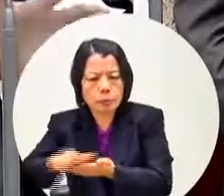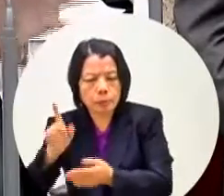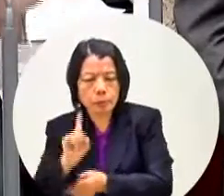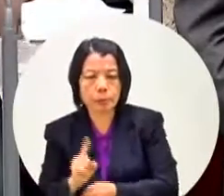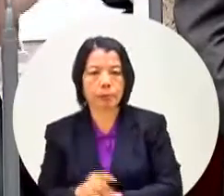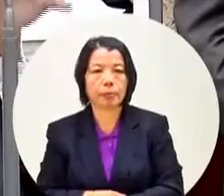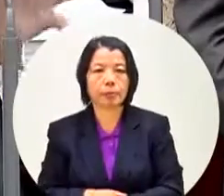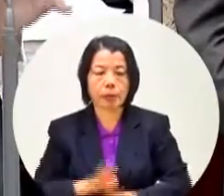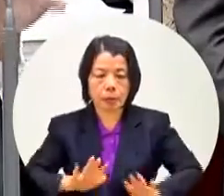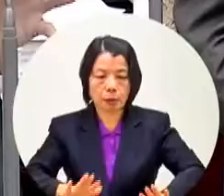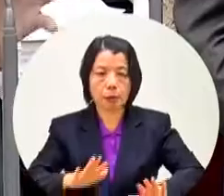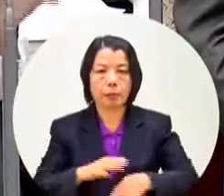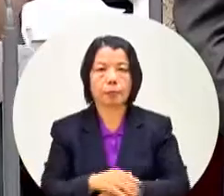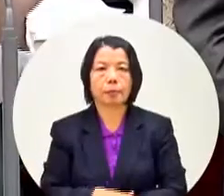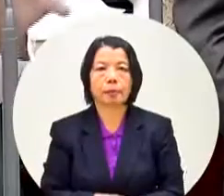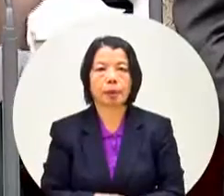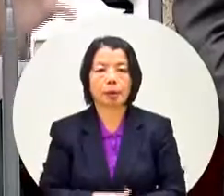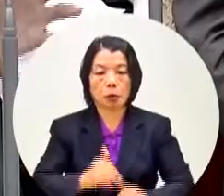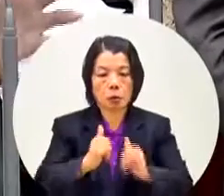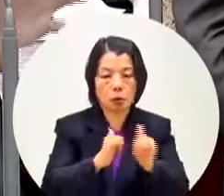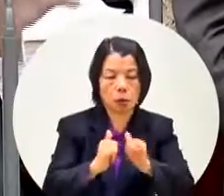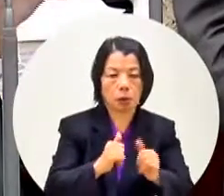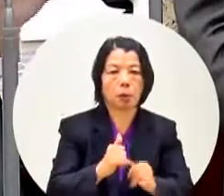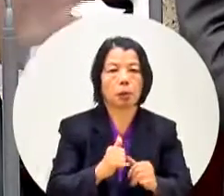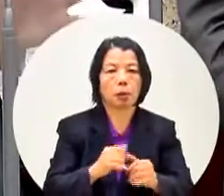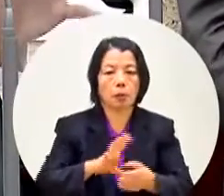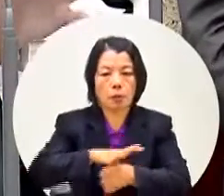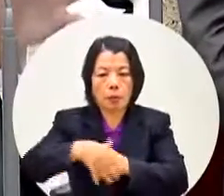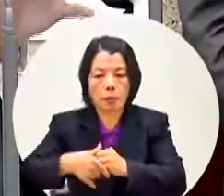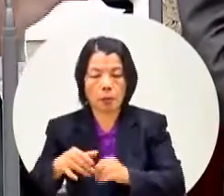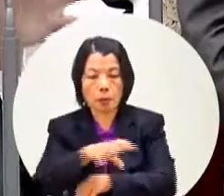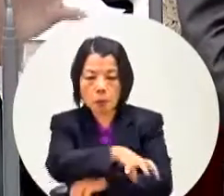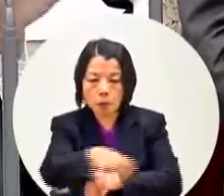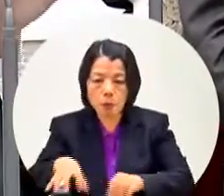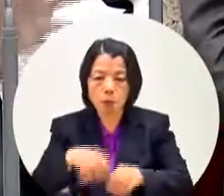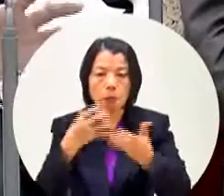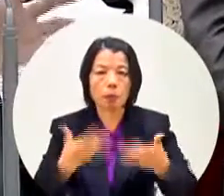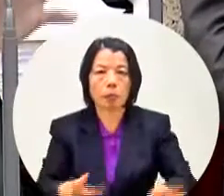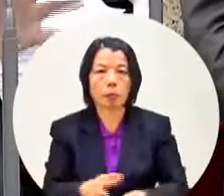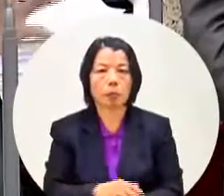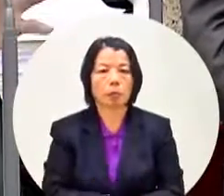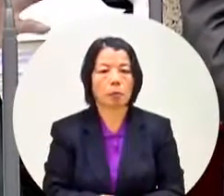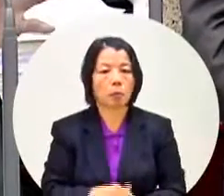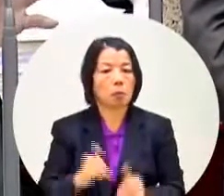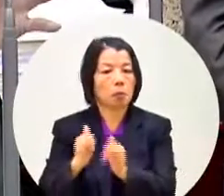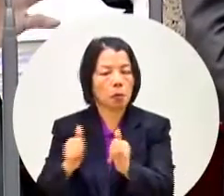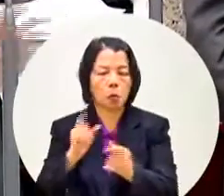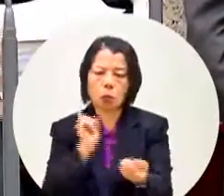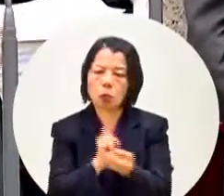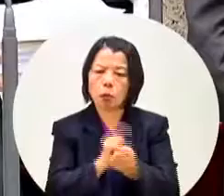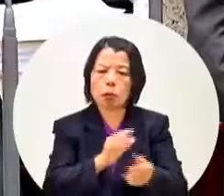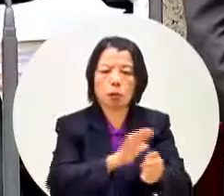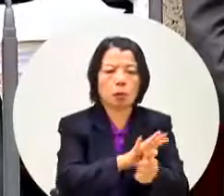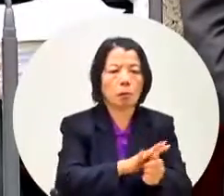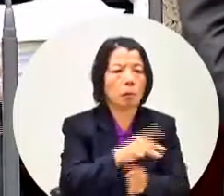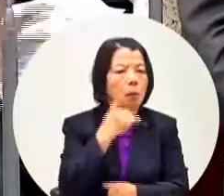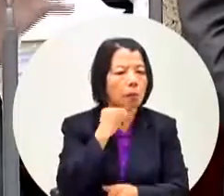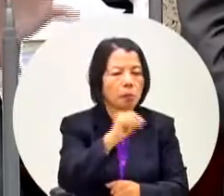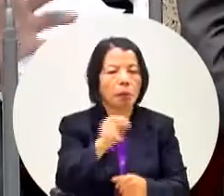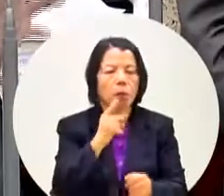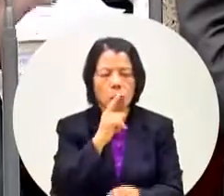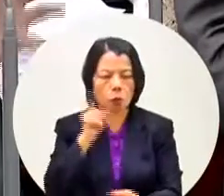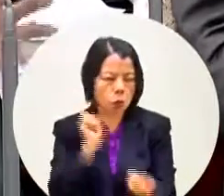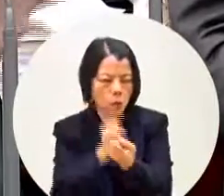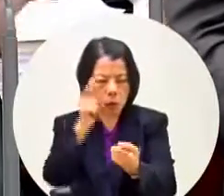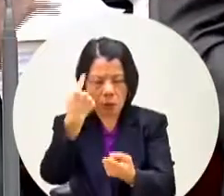为我长期在地方上推动动保，在这个活动当中我遇到非常多的爱妈，我觉得他们的精